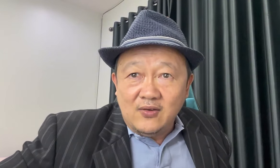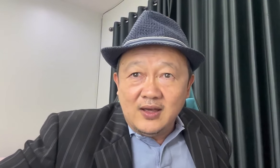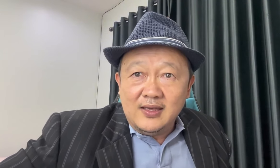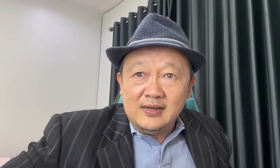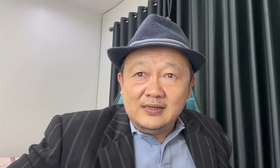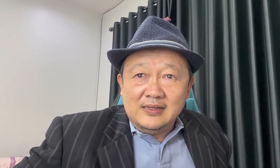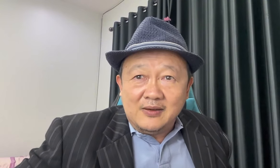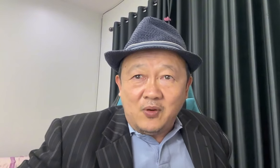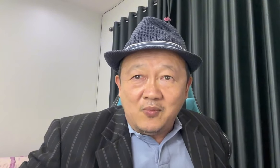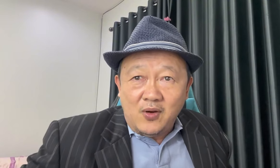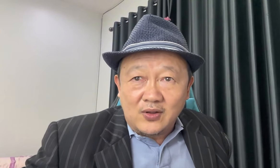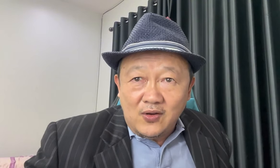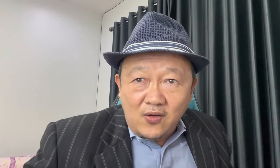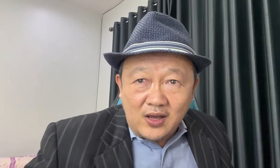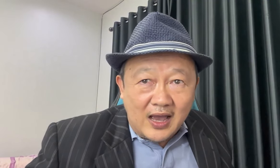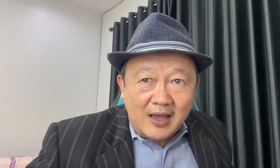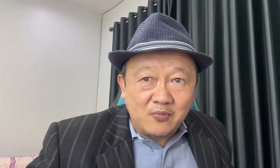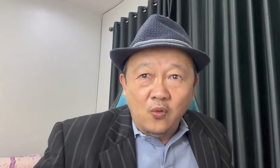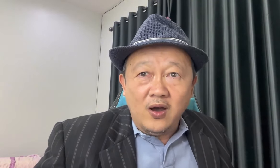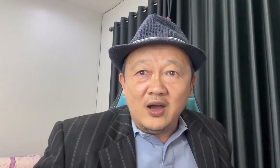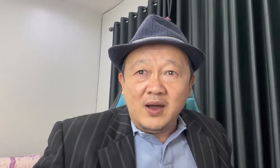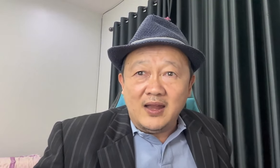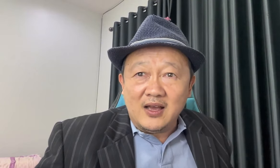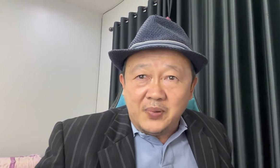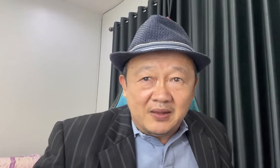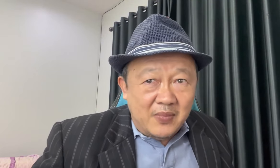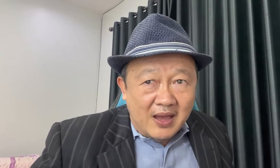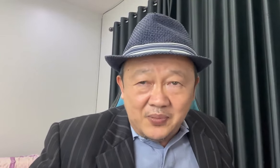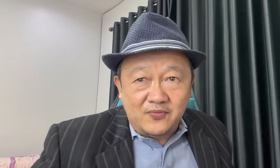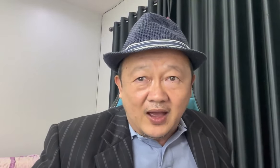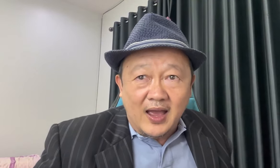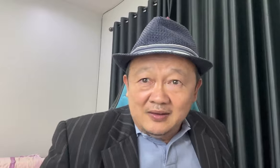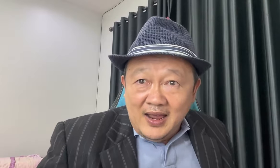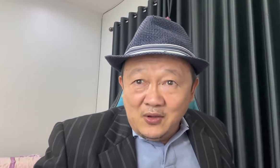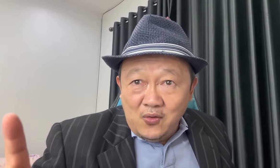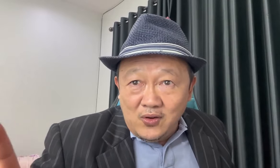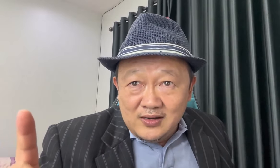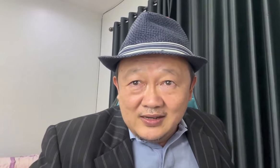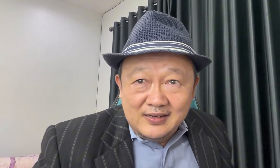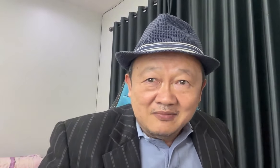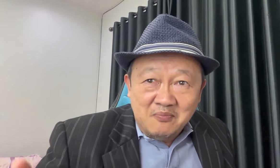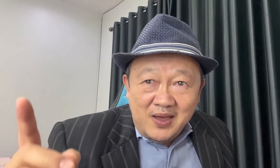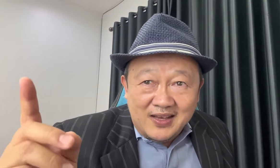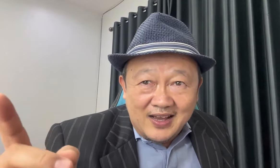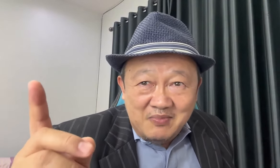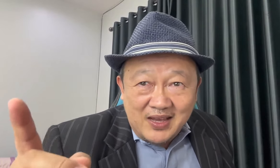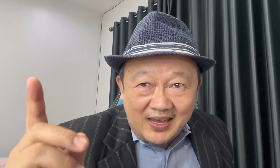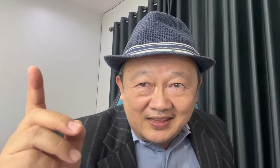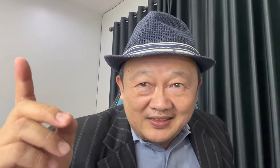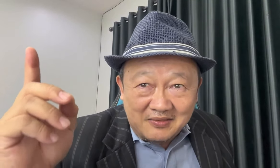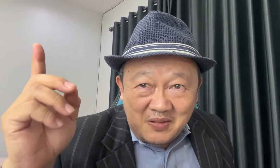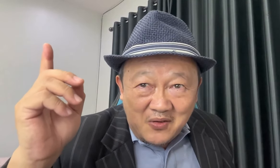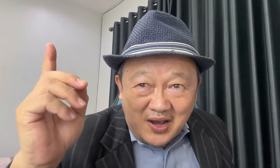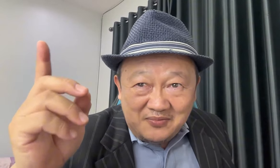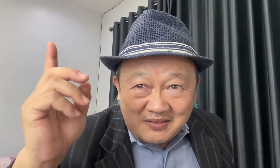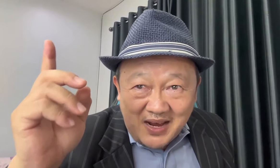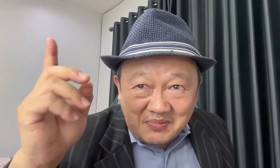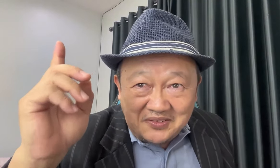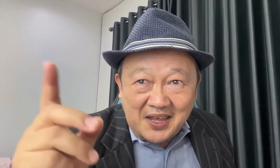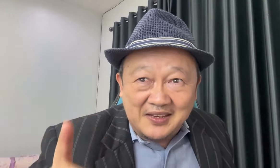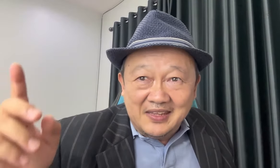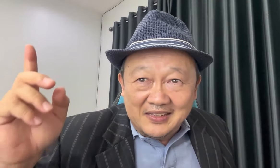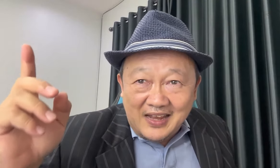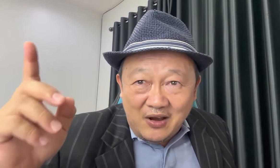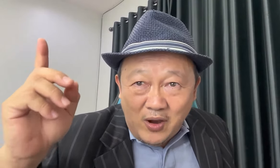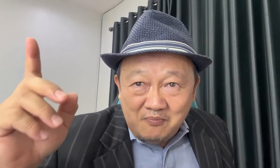อยู่คนเดียวเลยเลือกผบตรก็ข้ามหัวเข้ามาแล้วก็ผิดแบบผิดฝานายกคนอื่นไม่เคยมีใครมีความสามารถ